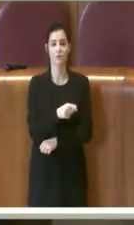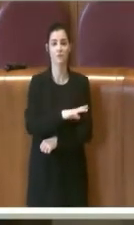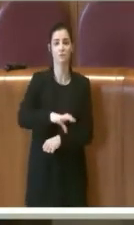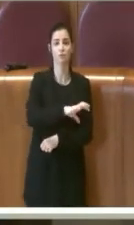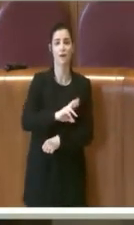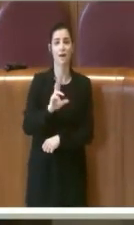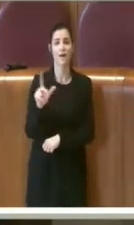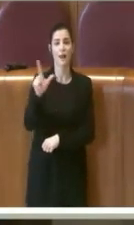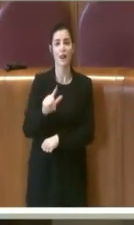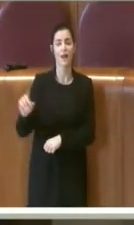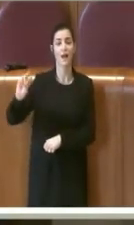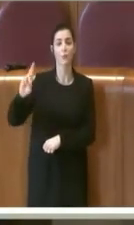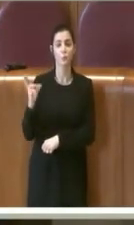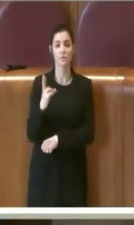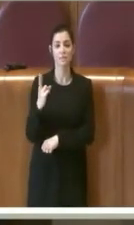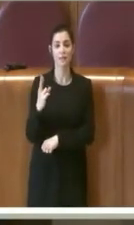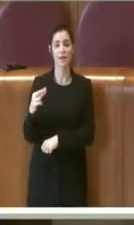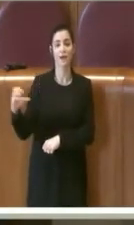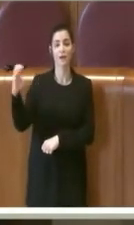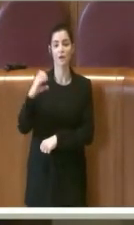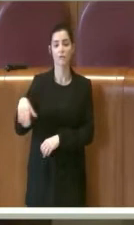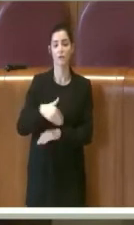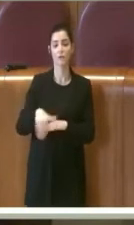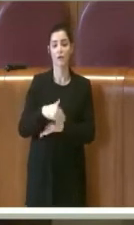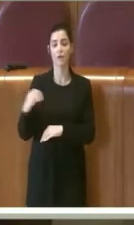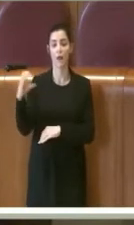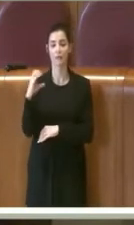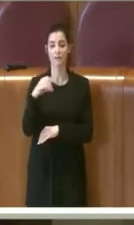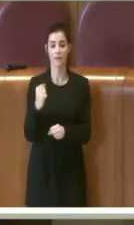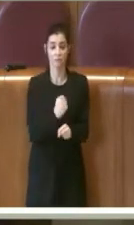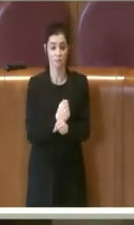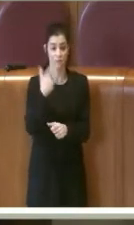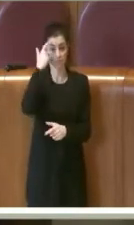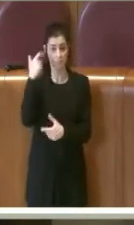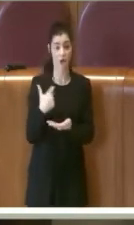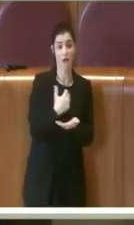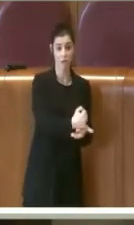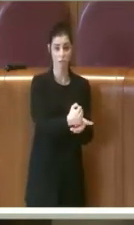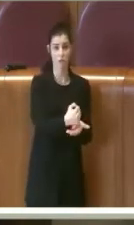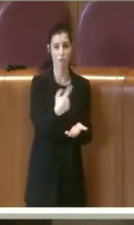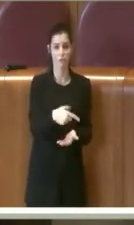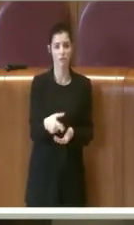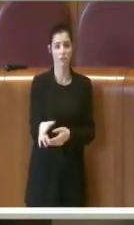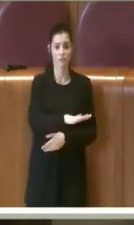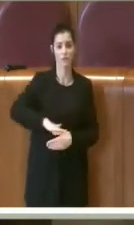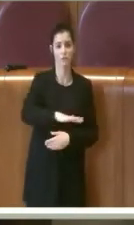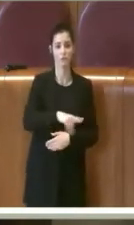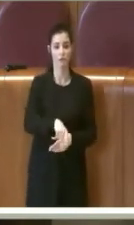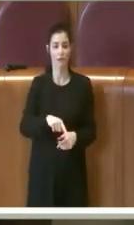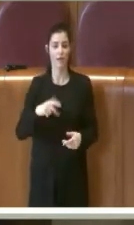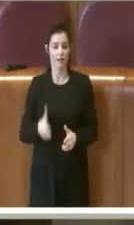Rustica, via Colatina, cioè delle opere compensative finanziate con fondi statali per il fatto che in quei territori è stata fatta l'alta